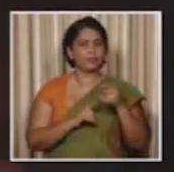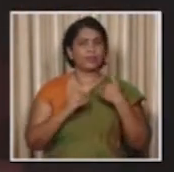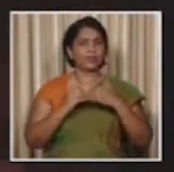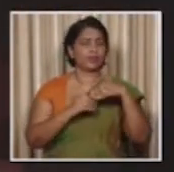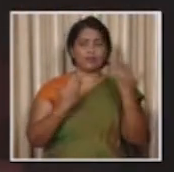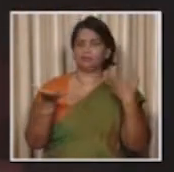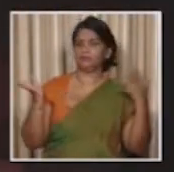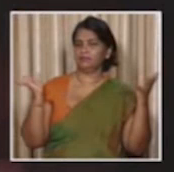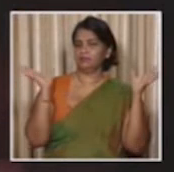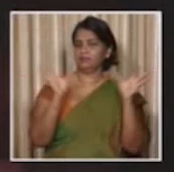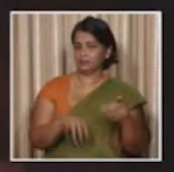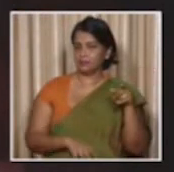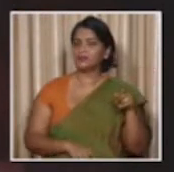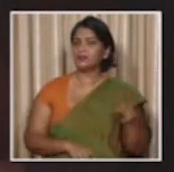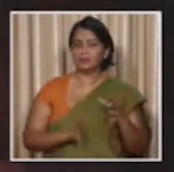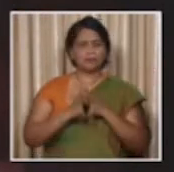तुम्हारा